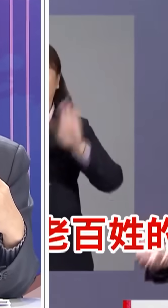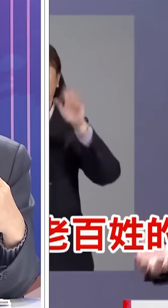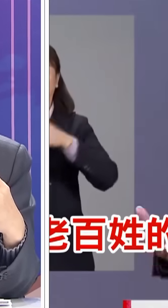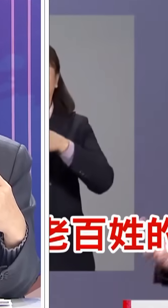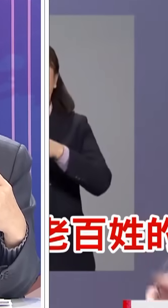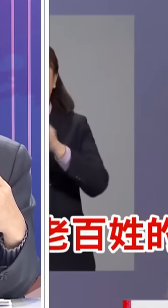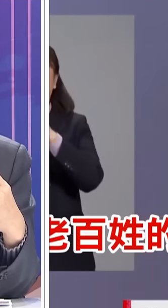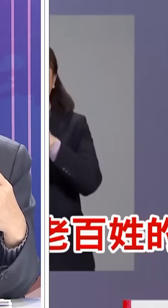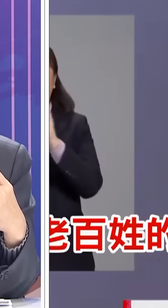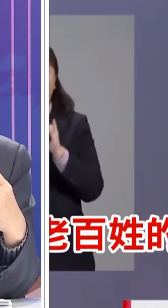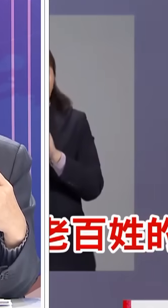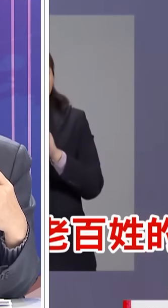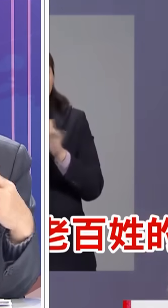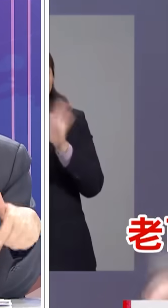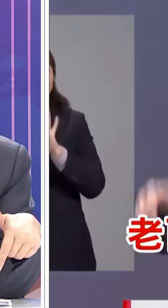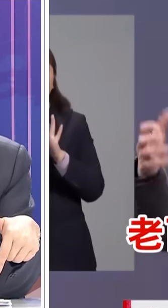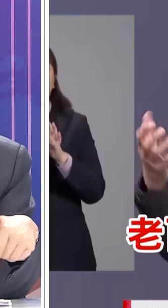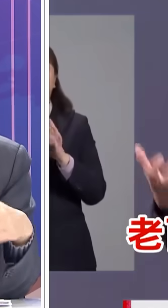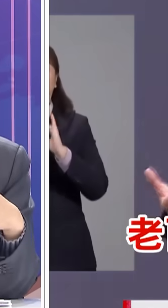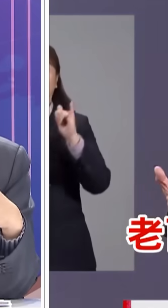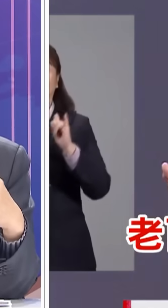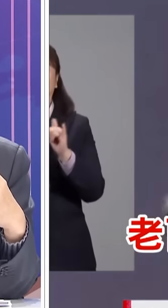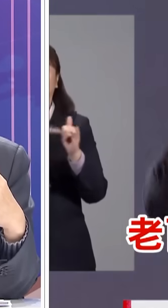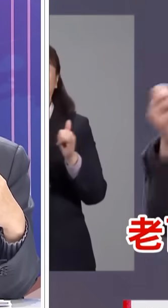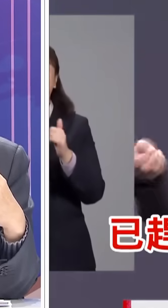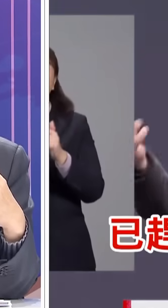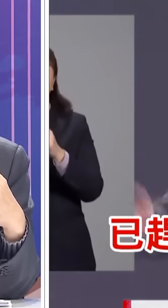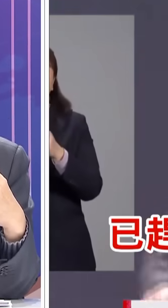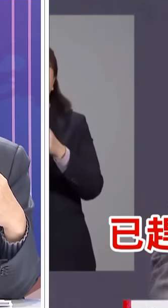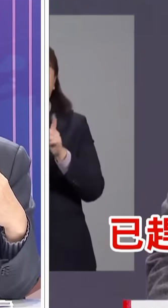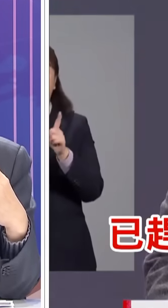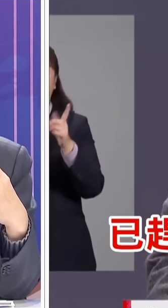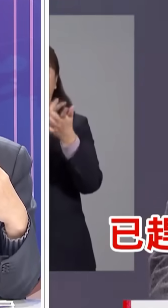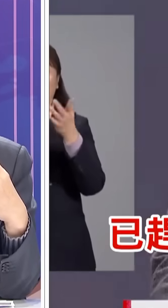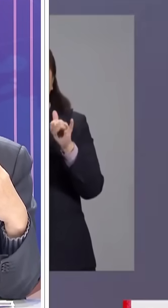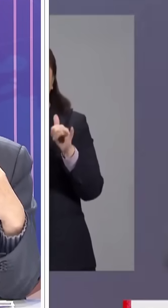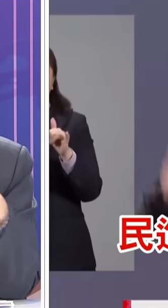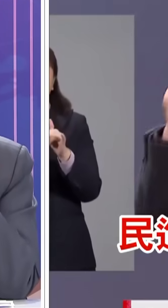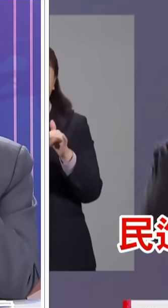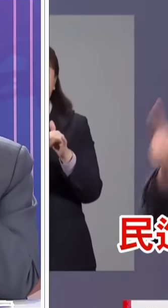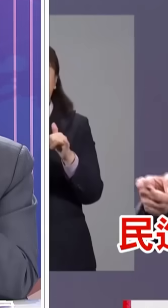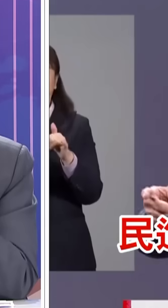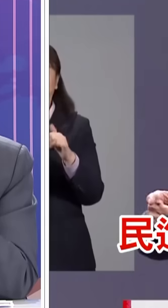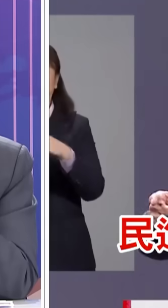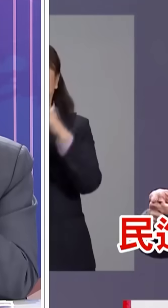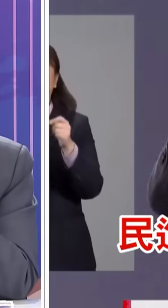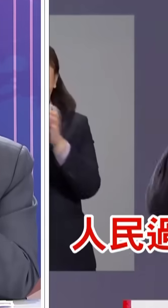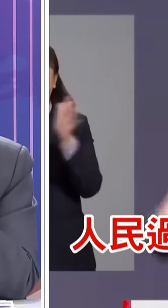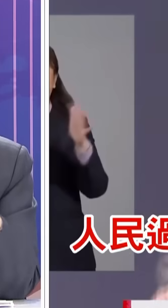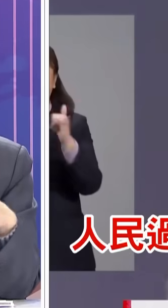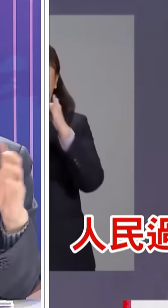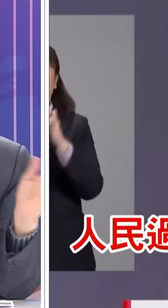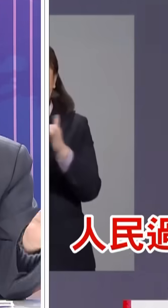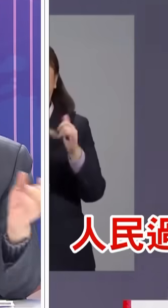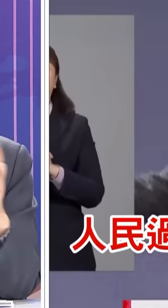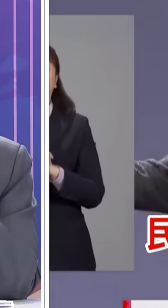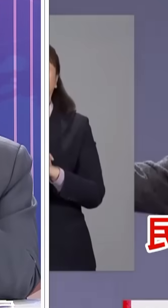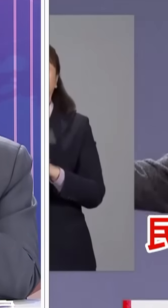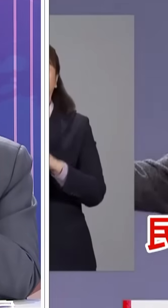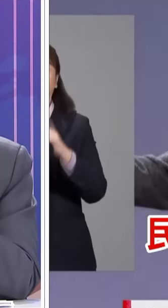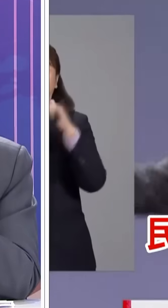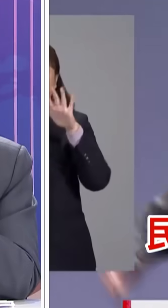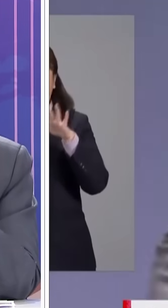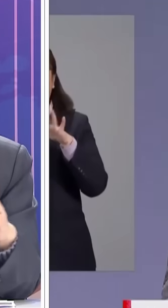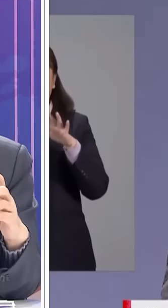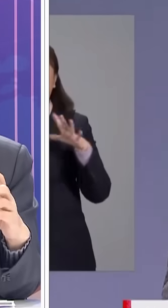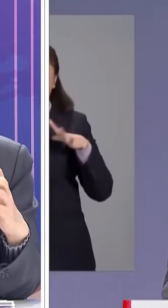间选民，我想国民党内部的内参，或者是 TVBS 里面也可以呈现出来，就是说，到底民进党做的不好，然后你去骂